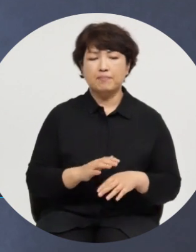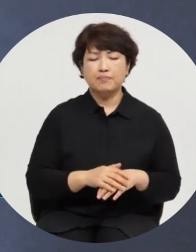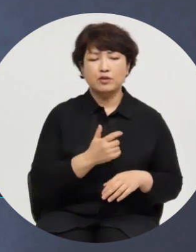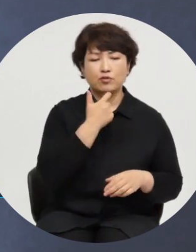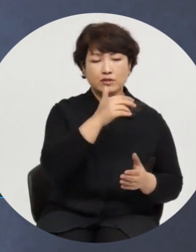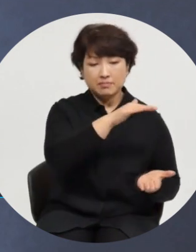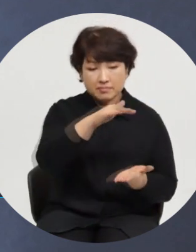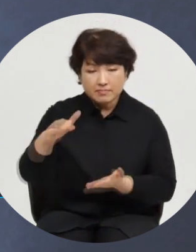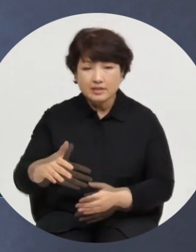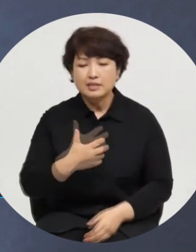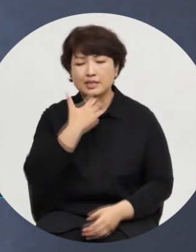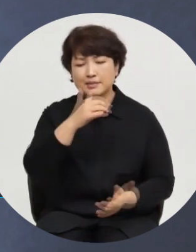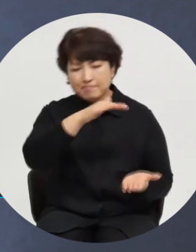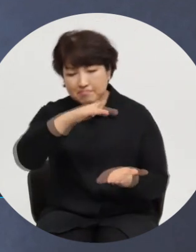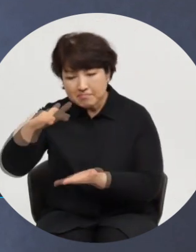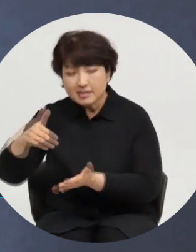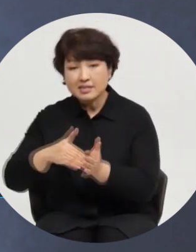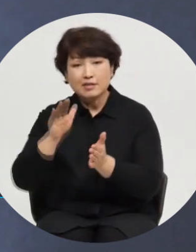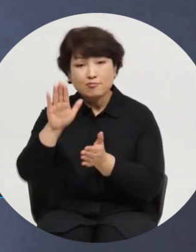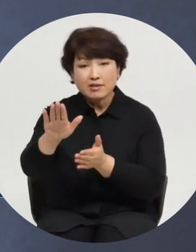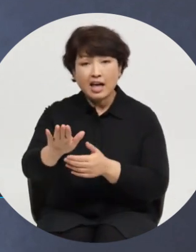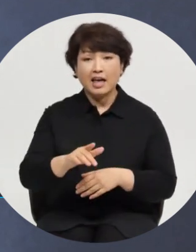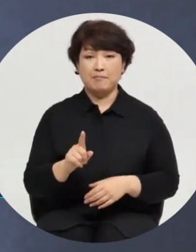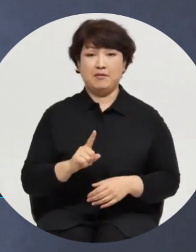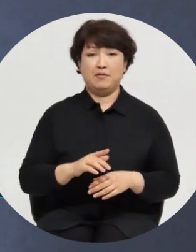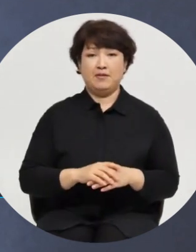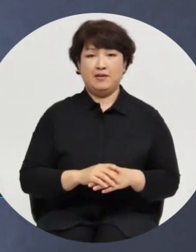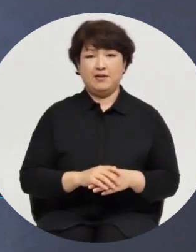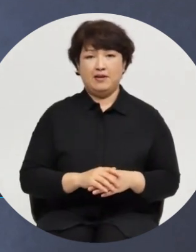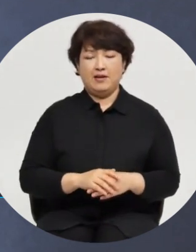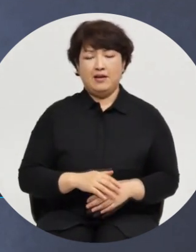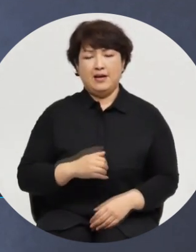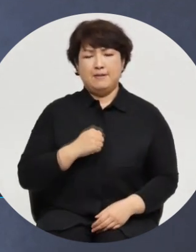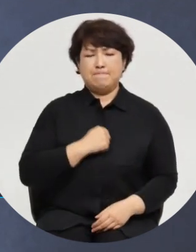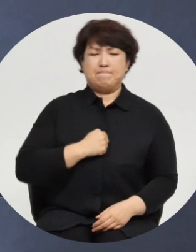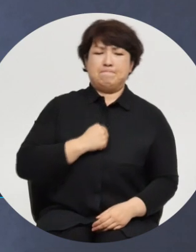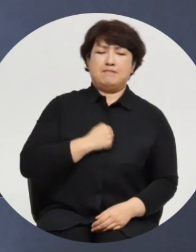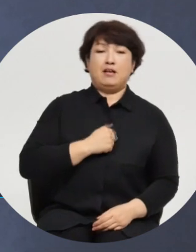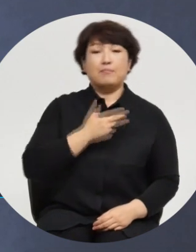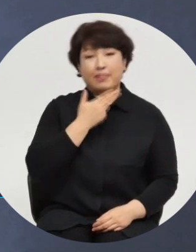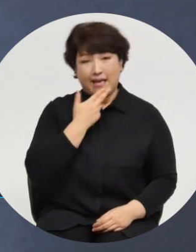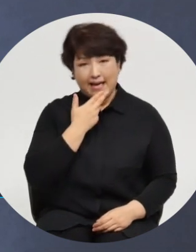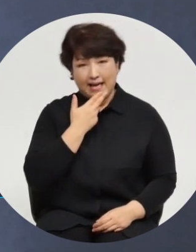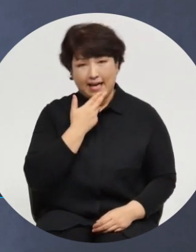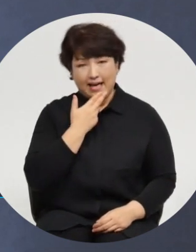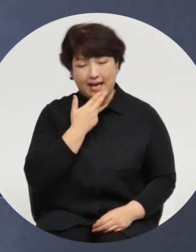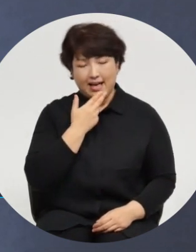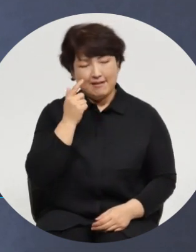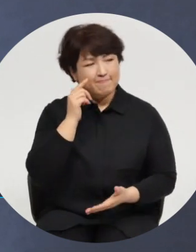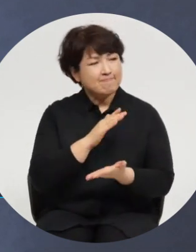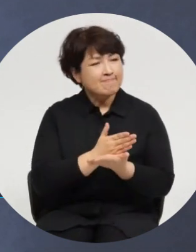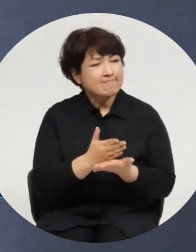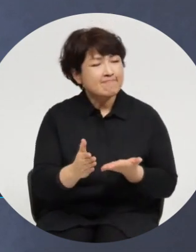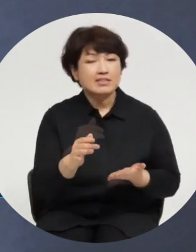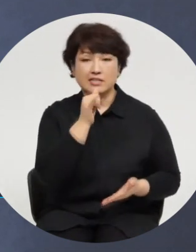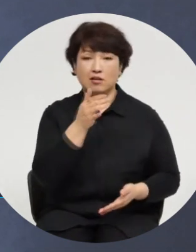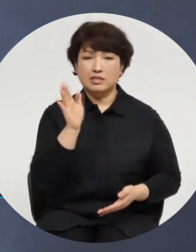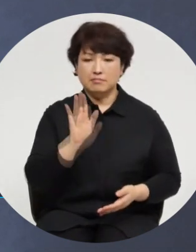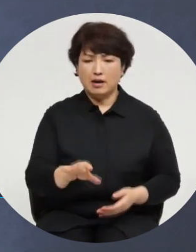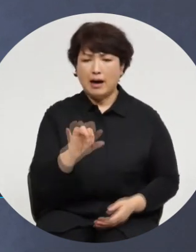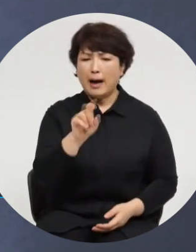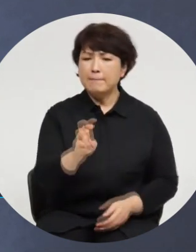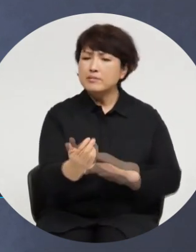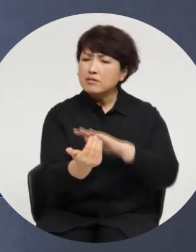그래서 환갑 증감 따지남 안 뭐 이제 여한이 없는 그런 삶일 때는 암까지